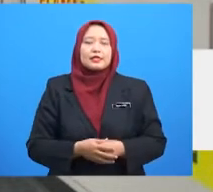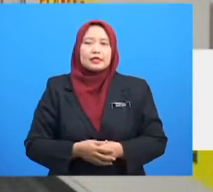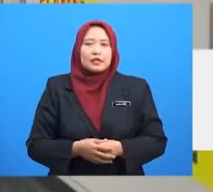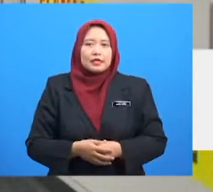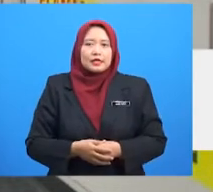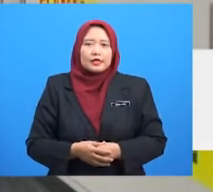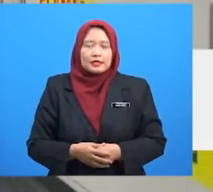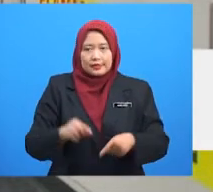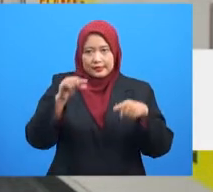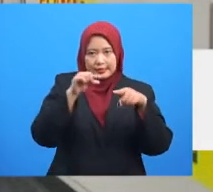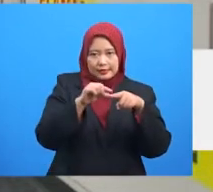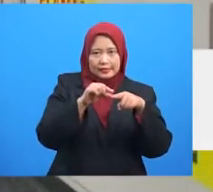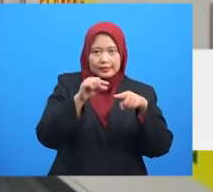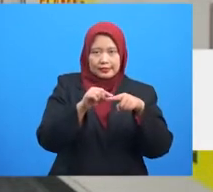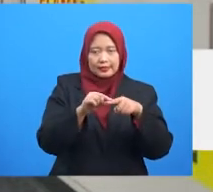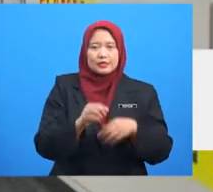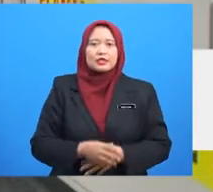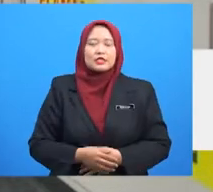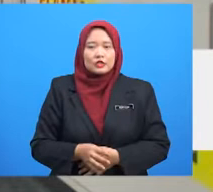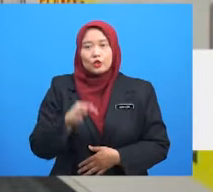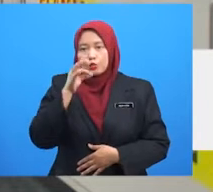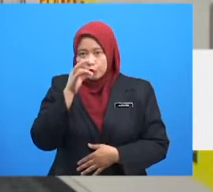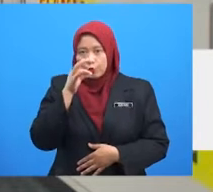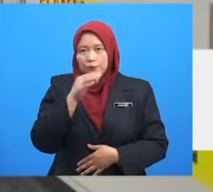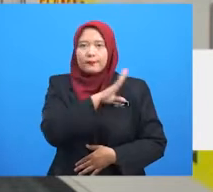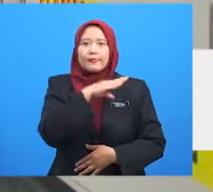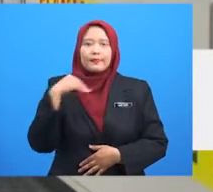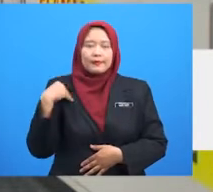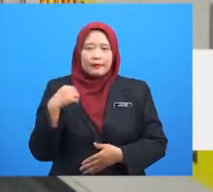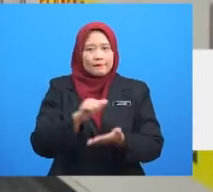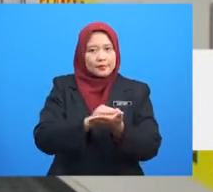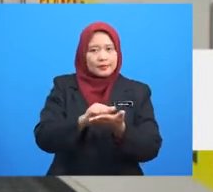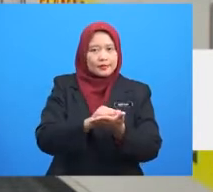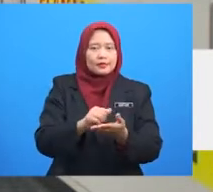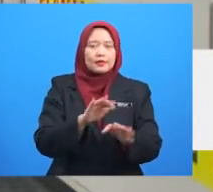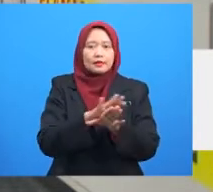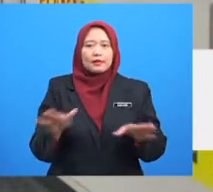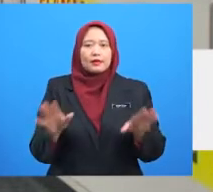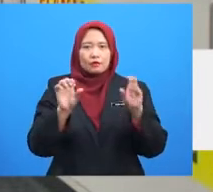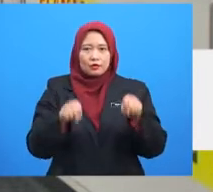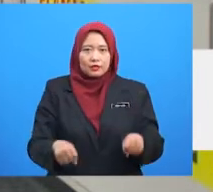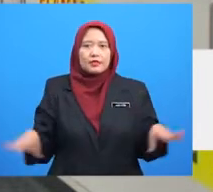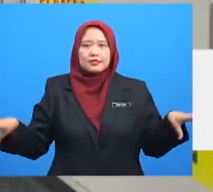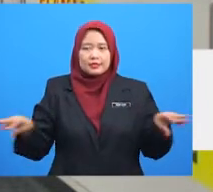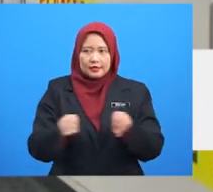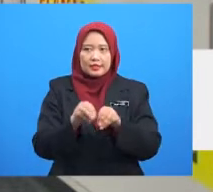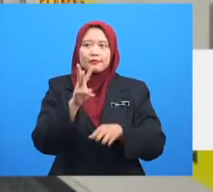plastik, kelip kertas, straw dan pemadam